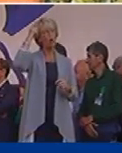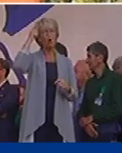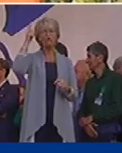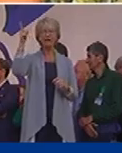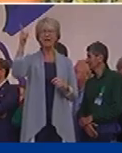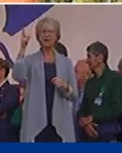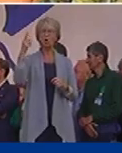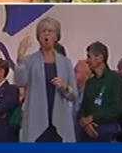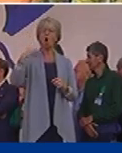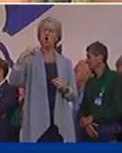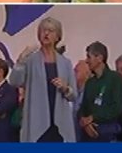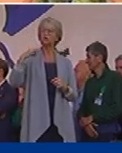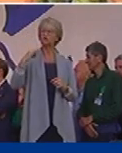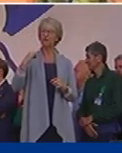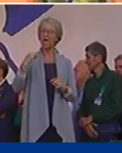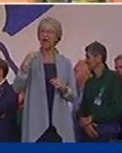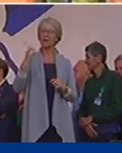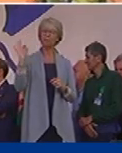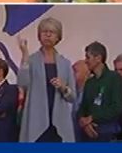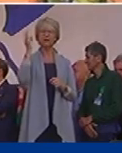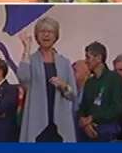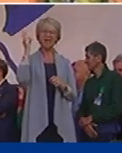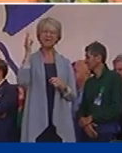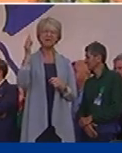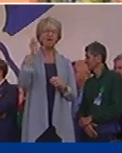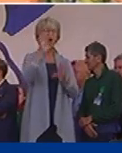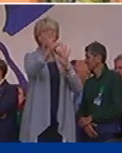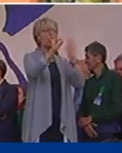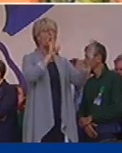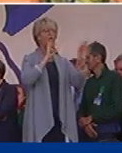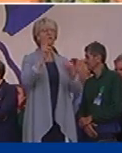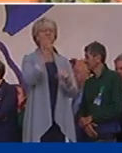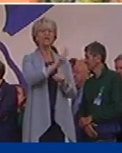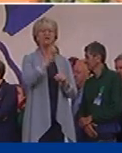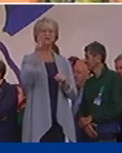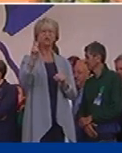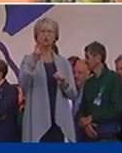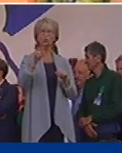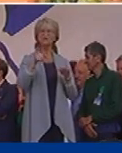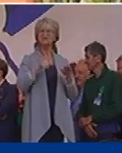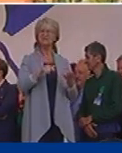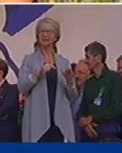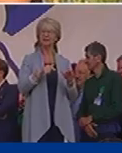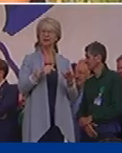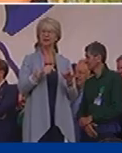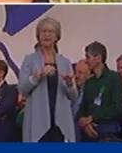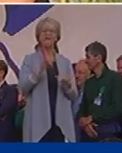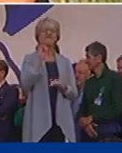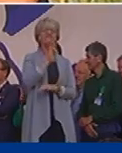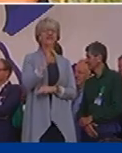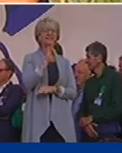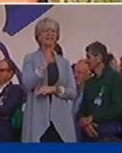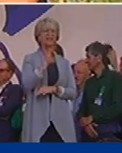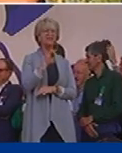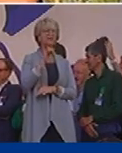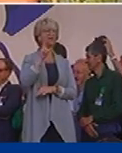e brillante che ha convocato per il 22 settembre il Fertility Day.